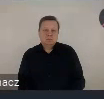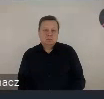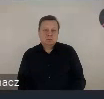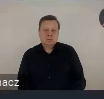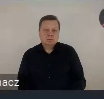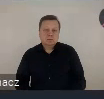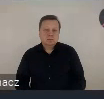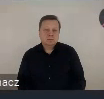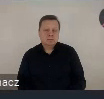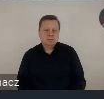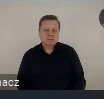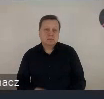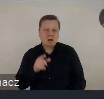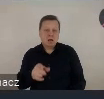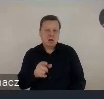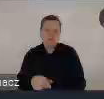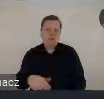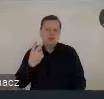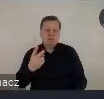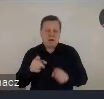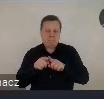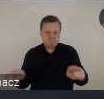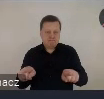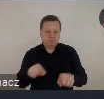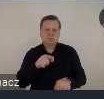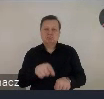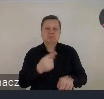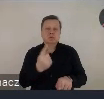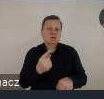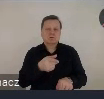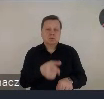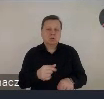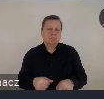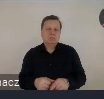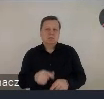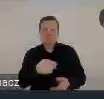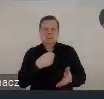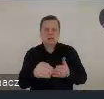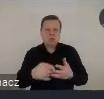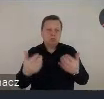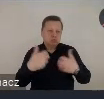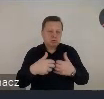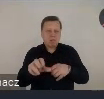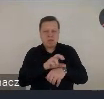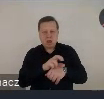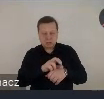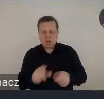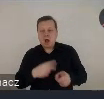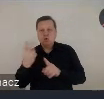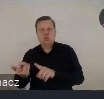realizacja tego projektu była podzielona na dwie ścieżki. Ścieżka pierwsza związana bardziej bezpośrednio z zakupem sprzętu technicznego, ścieżka